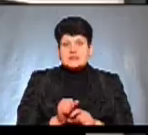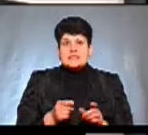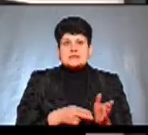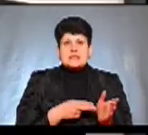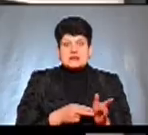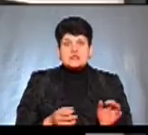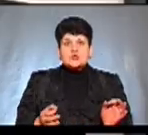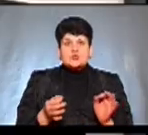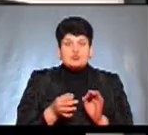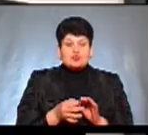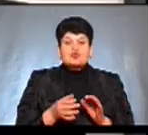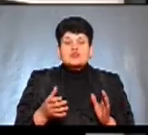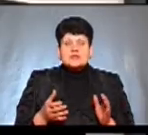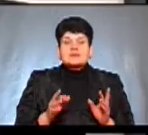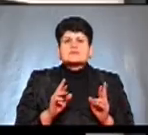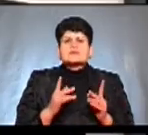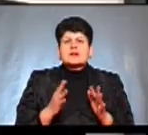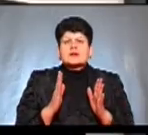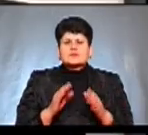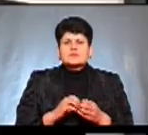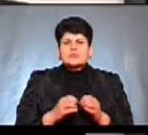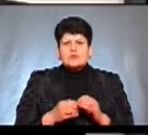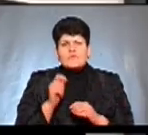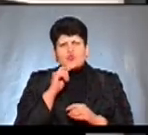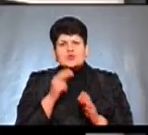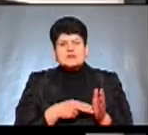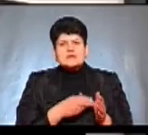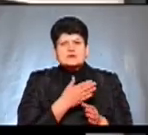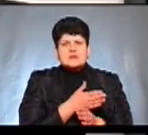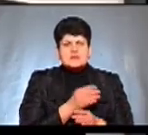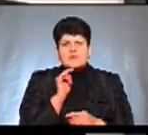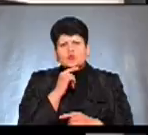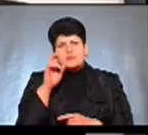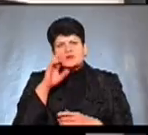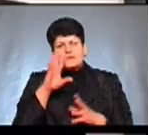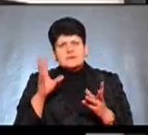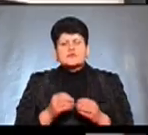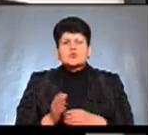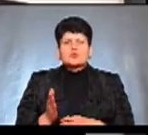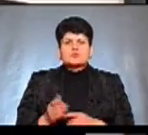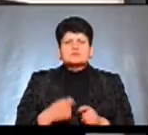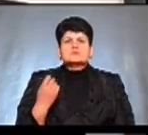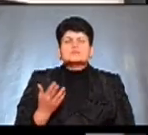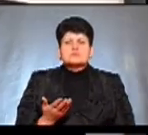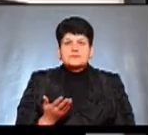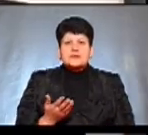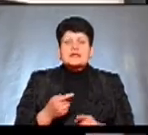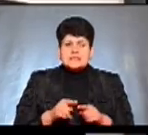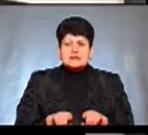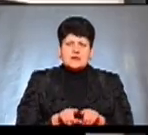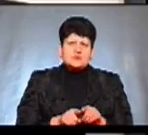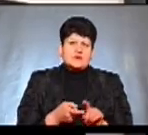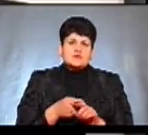сполучення, порахуйте за декілька діб, скільки збитків буде не тільки Укрзалізниці, а й економіки держави в цілому. Розумієте, те ж саме стосується